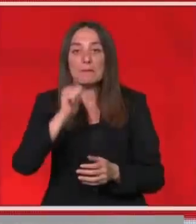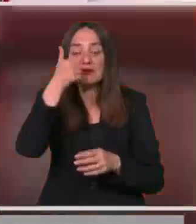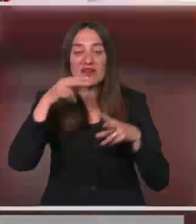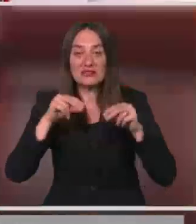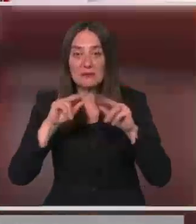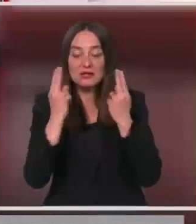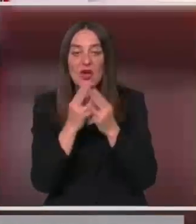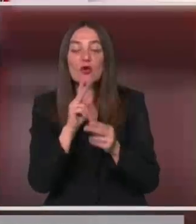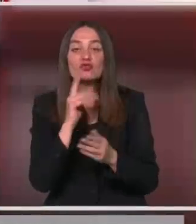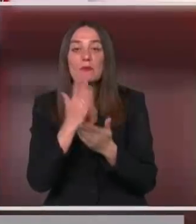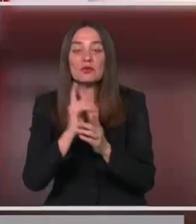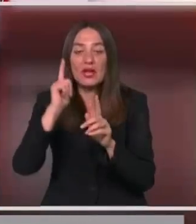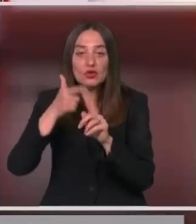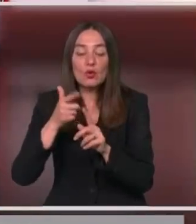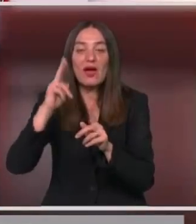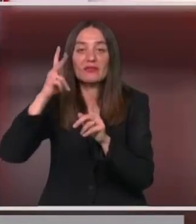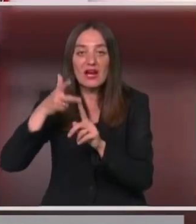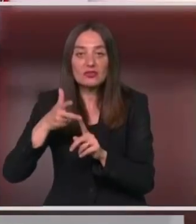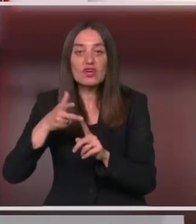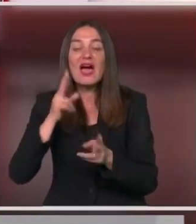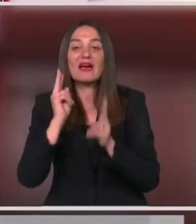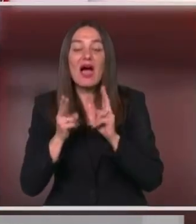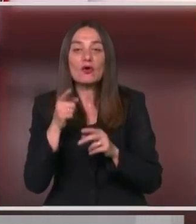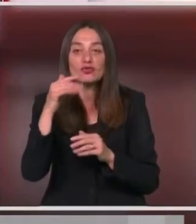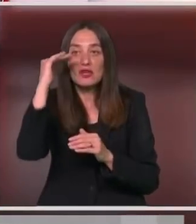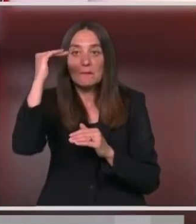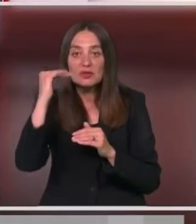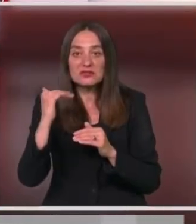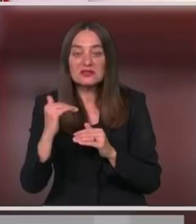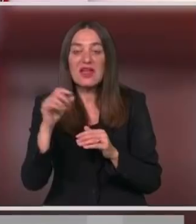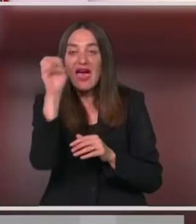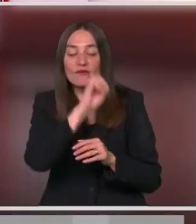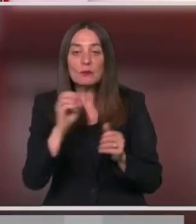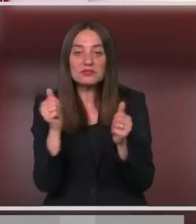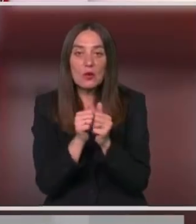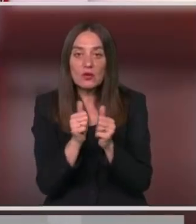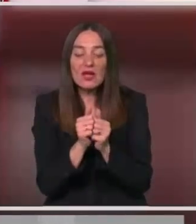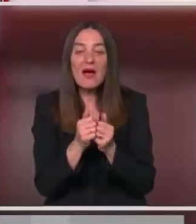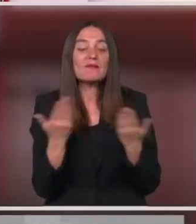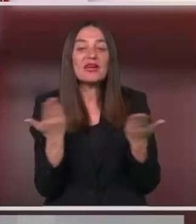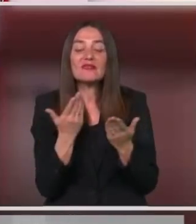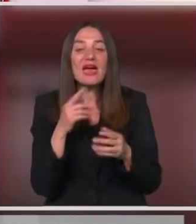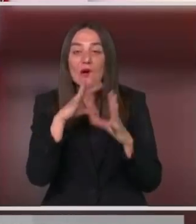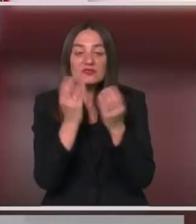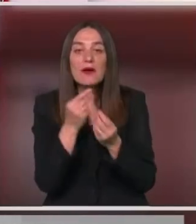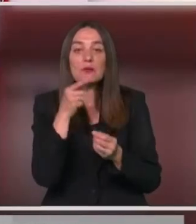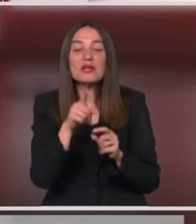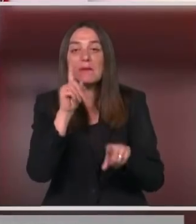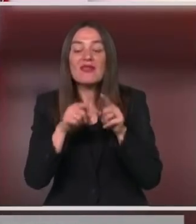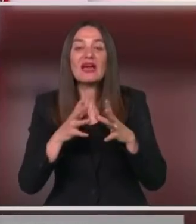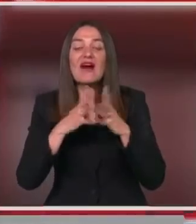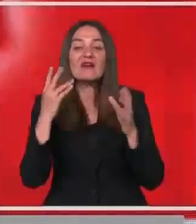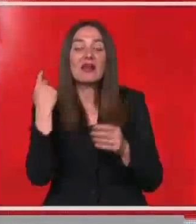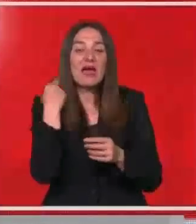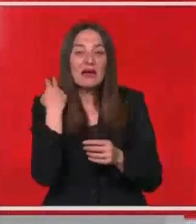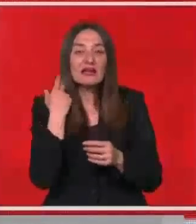svetu, ko će bude druga, ko će bude treća, kako će se tu pozicionirati Evropska unija, gde je u svemu tome neka Velika